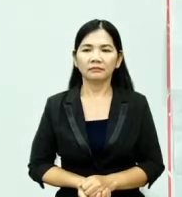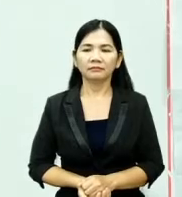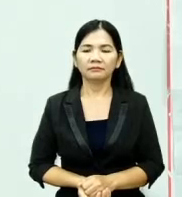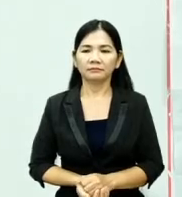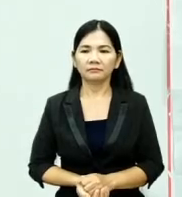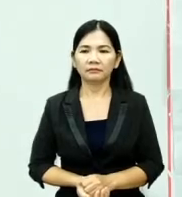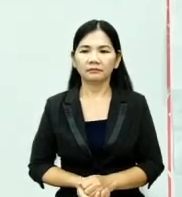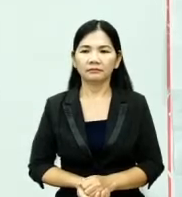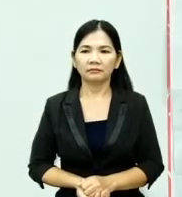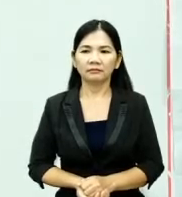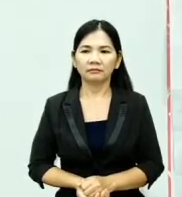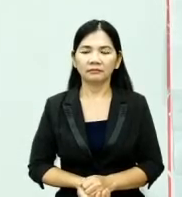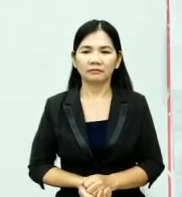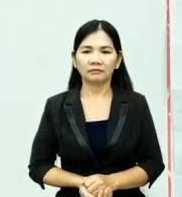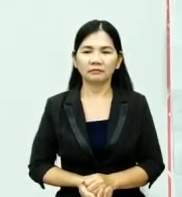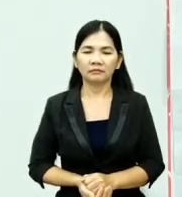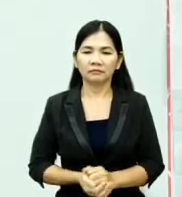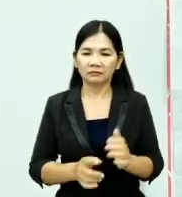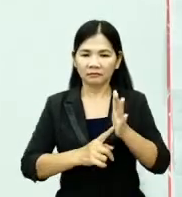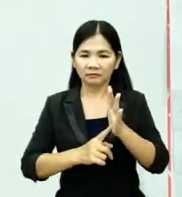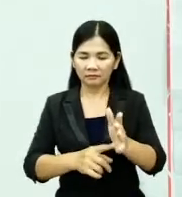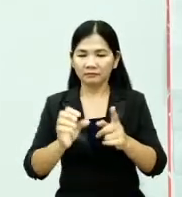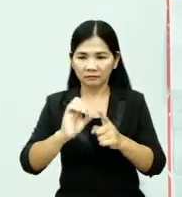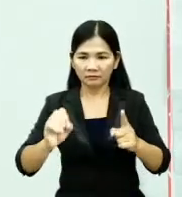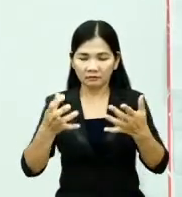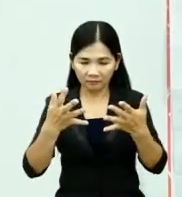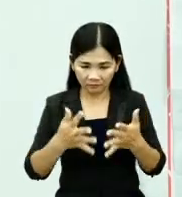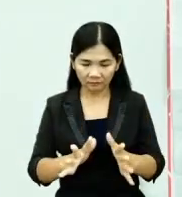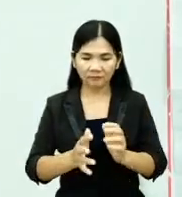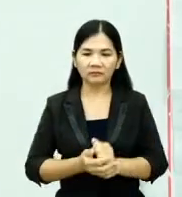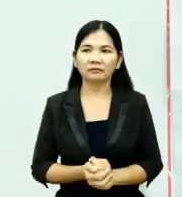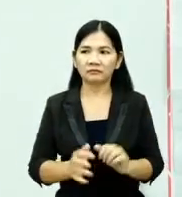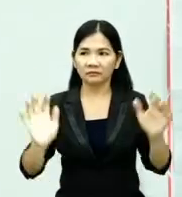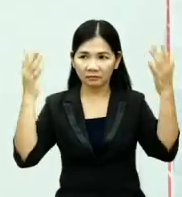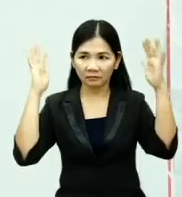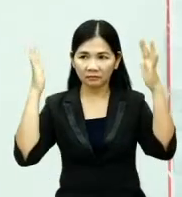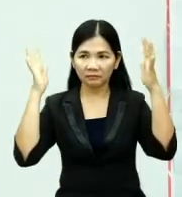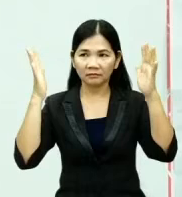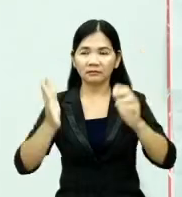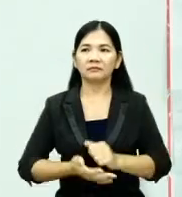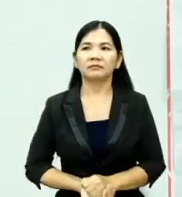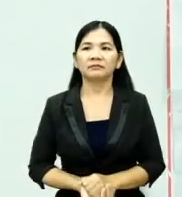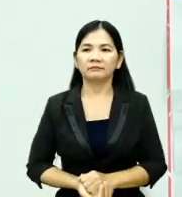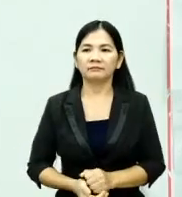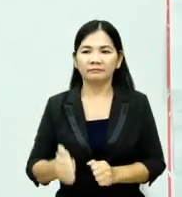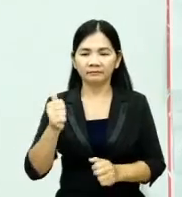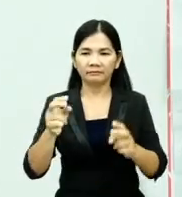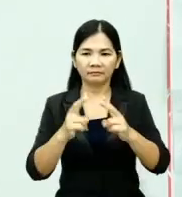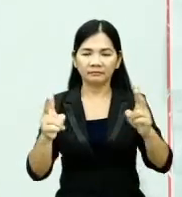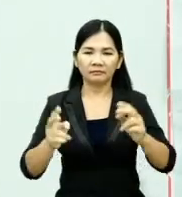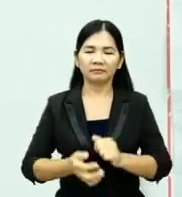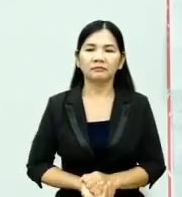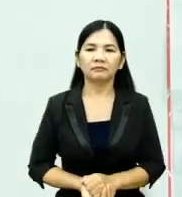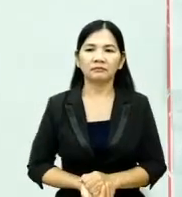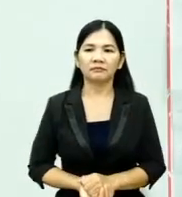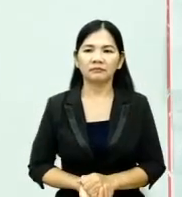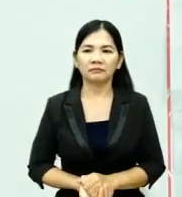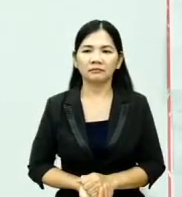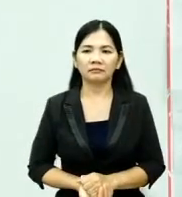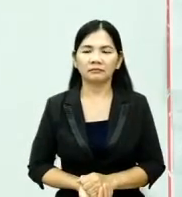cấn chẳng cứ dương bán bằng cách là ba cho một cái niệm hai tiết đẹp ót sát to lọ khoảng nè ta